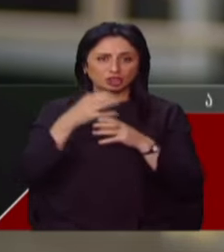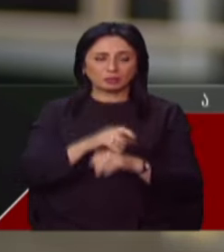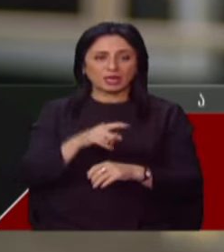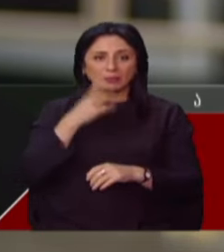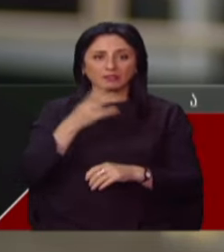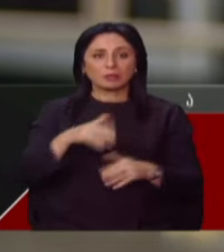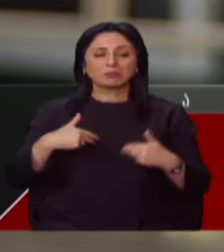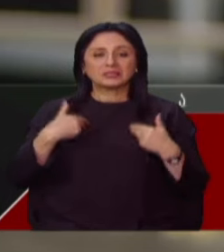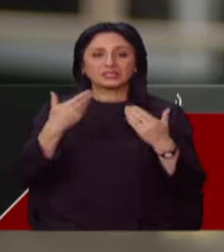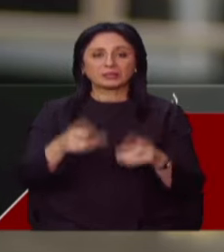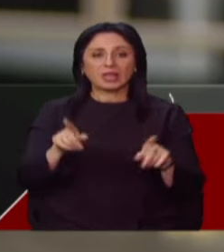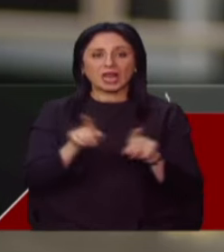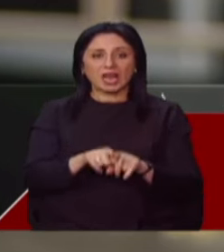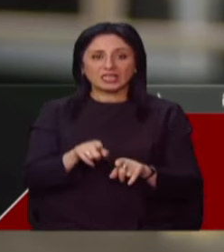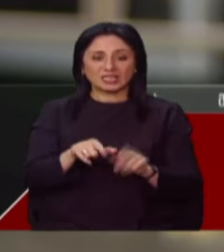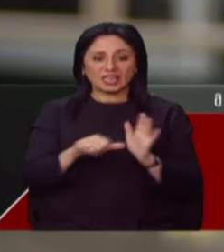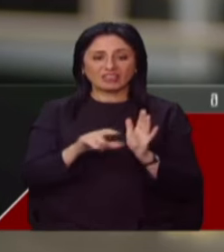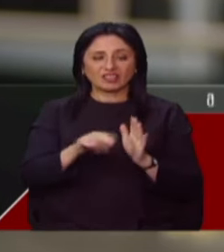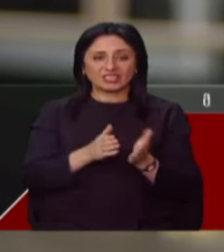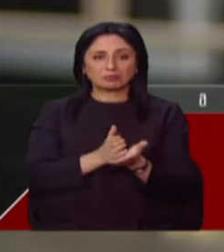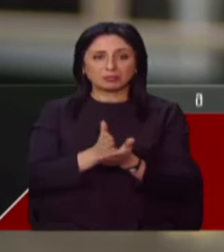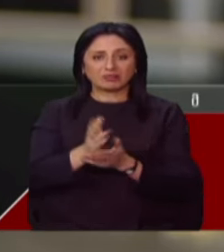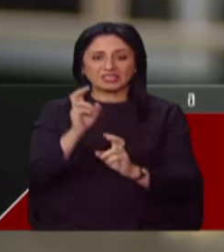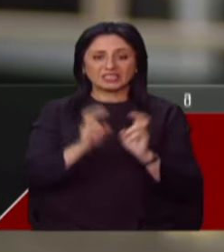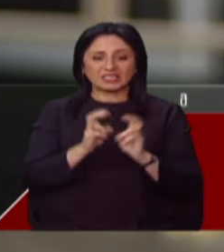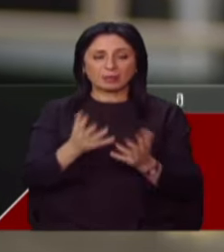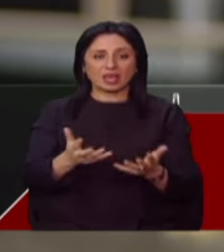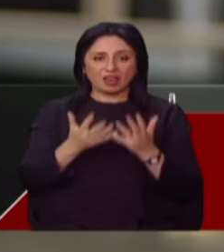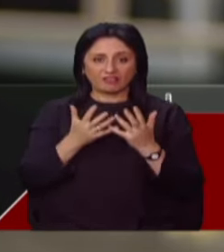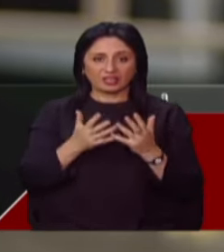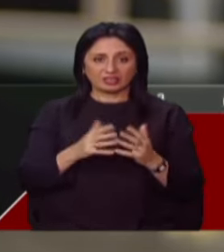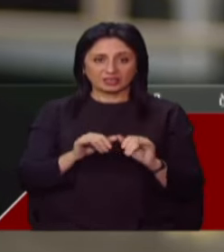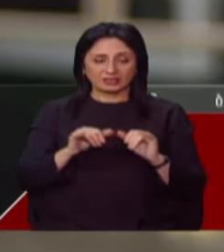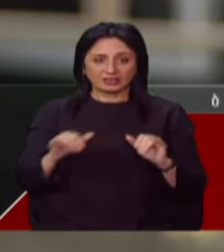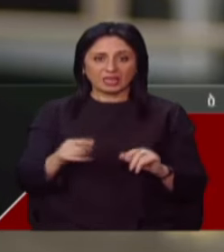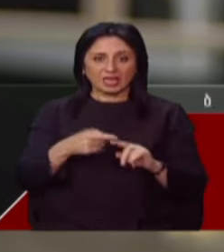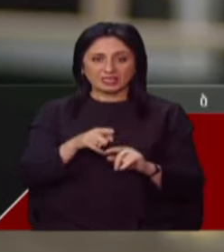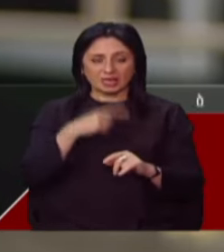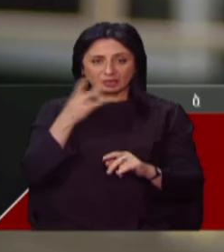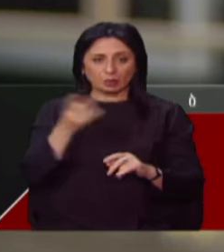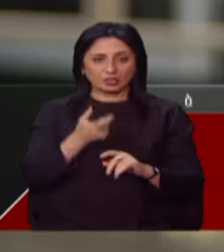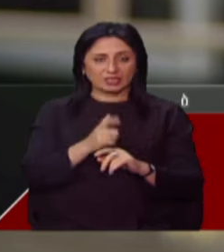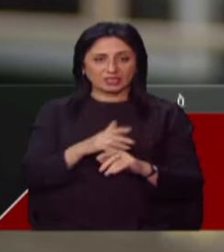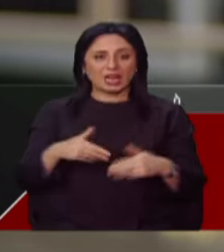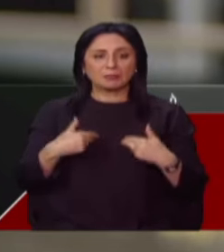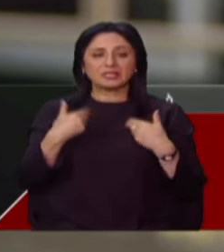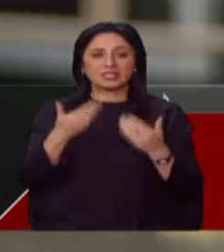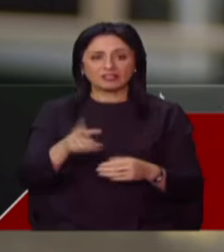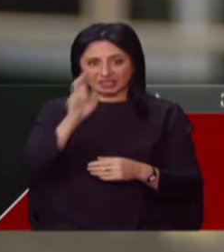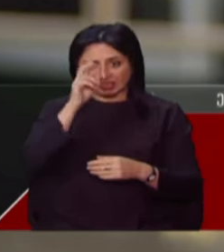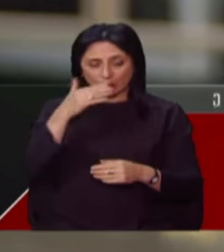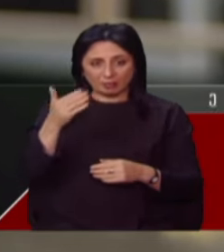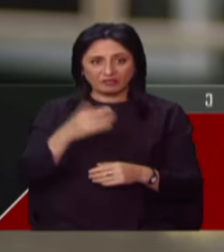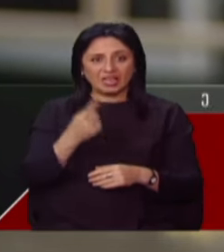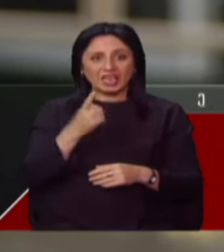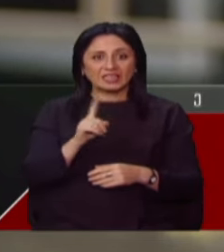რა თქმა უნდა მისასალმებელია. ასევე ეს ინვესტიციები მიმართულია წარმოების ეფექტიანობის დისკენ და ესეც რა თქმა უნდა ძალიან მისასალმებელია სახელმწიფოს